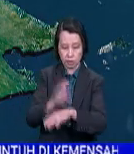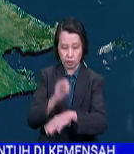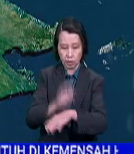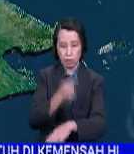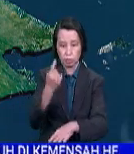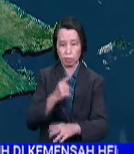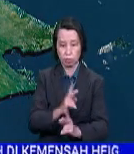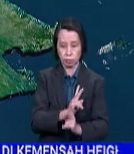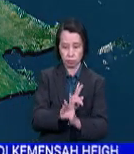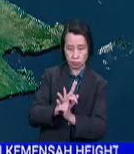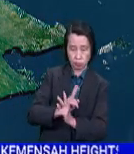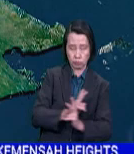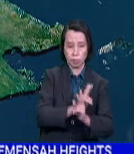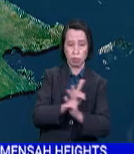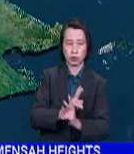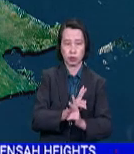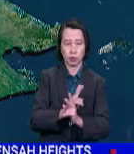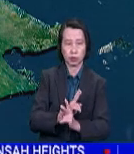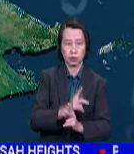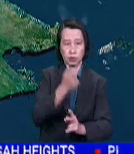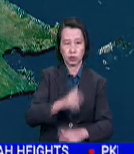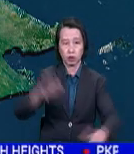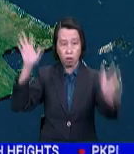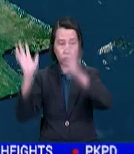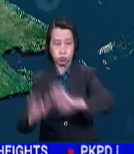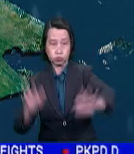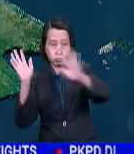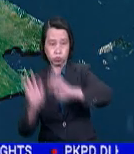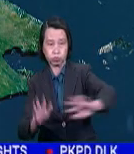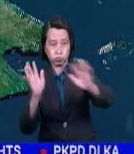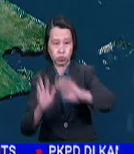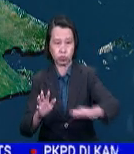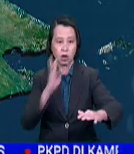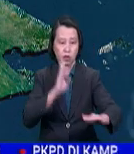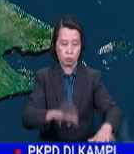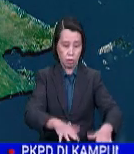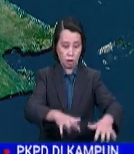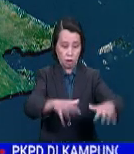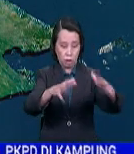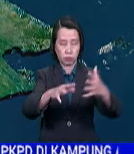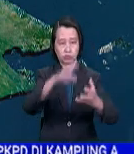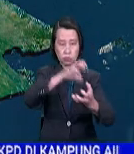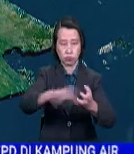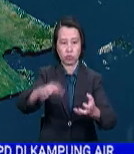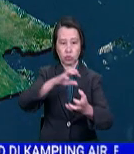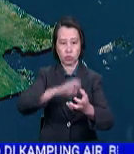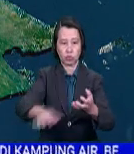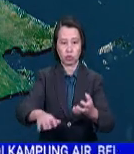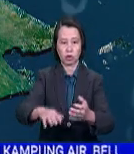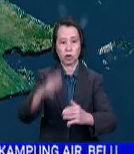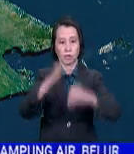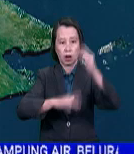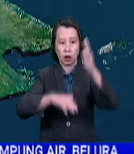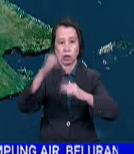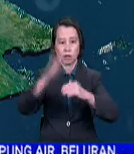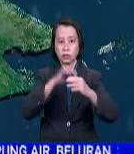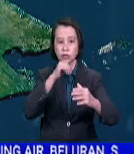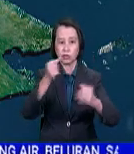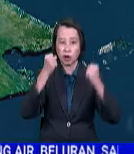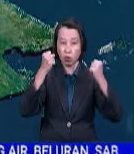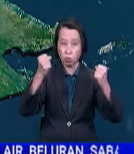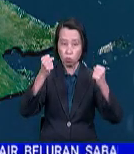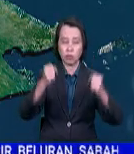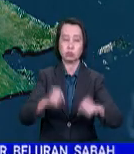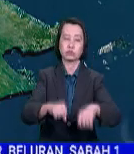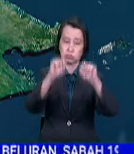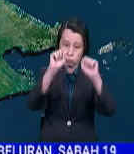supaya sentiasa berwaspada berikutan keadaan angin kencang, banjir kilat dan juga kerosakan pada struktur bangunan yang tidak kukuh